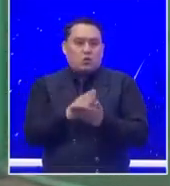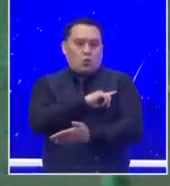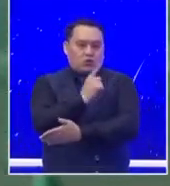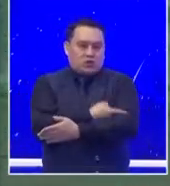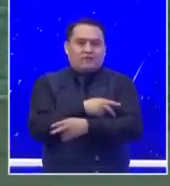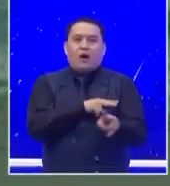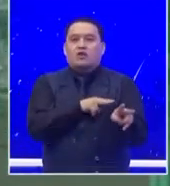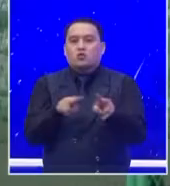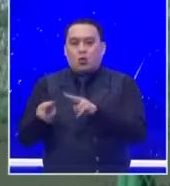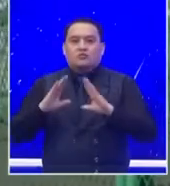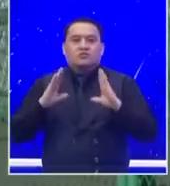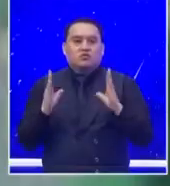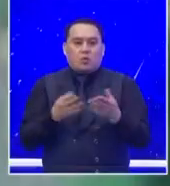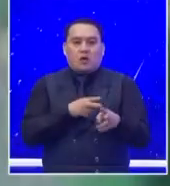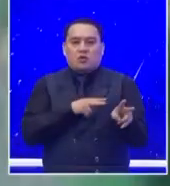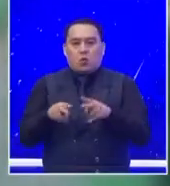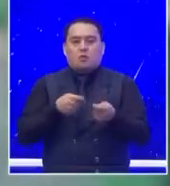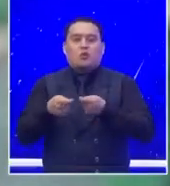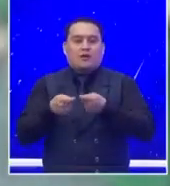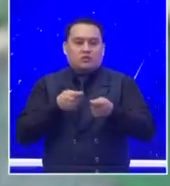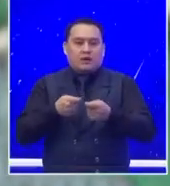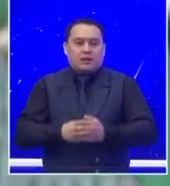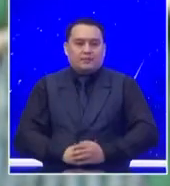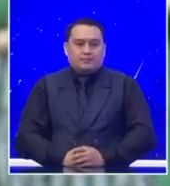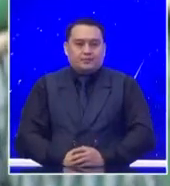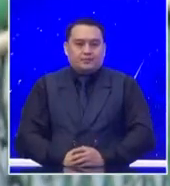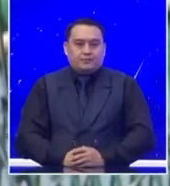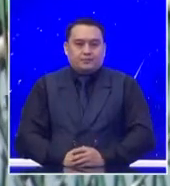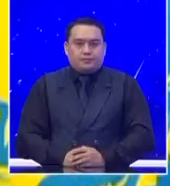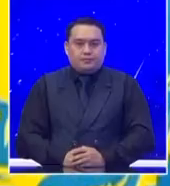усиленный контроль. Ситуация находится на контроле правительства.